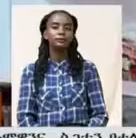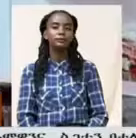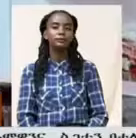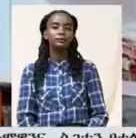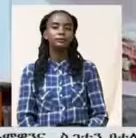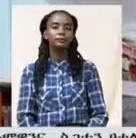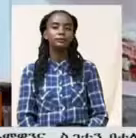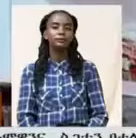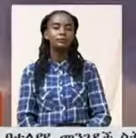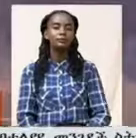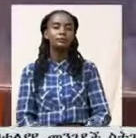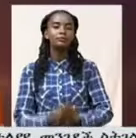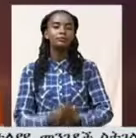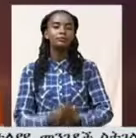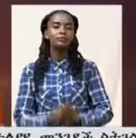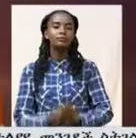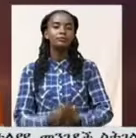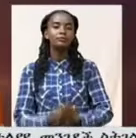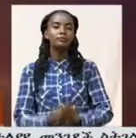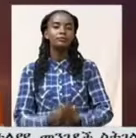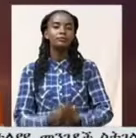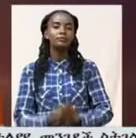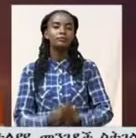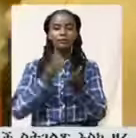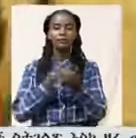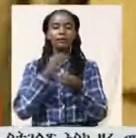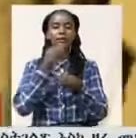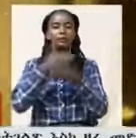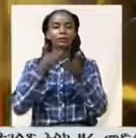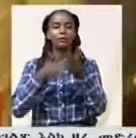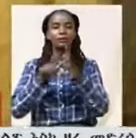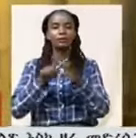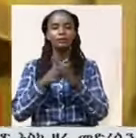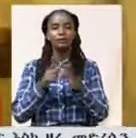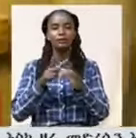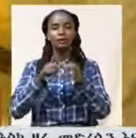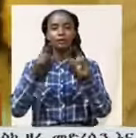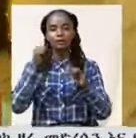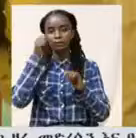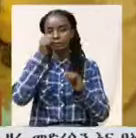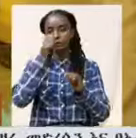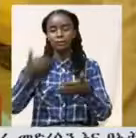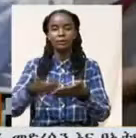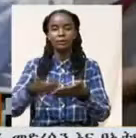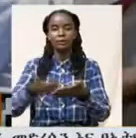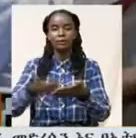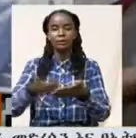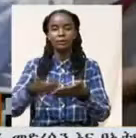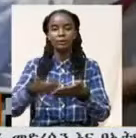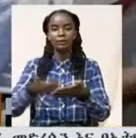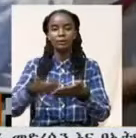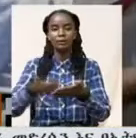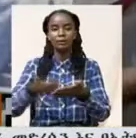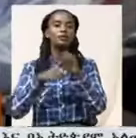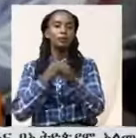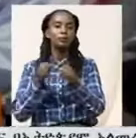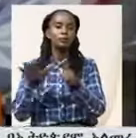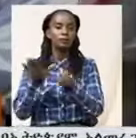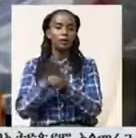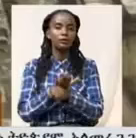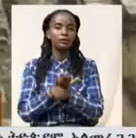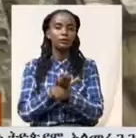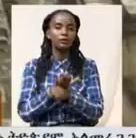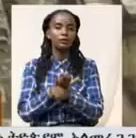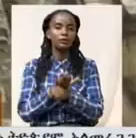has expressed መጋቢት 4 2003 ዓ.ም ተመረጥ ግንባታው የተጀመረው የታላቁ የህዳሴ ግድብ አሁን 10ኛ ዓመቱን ደፍኗል። በእቅዱ